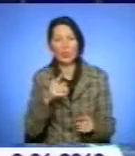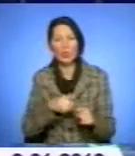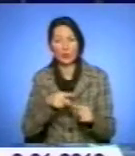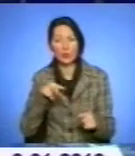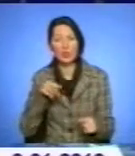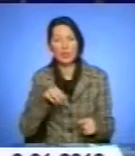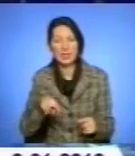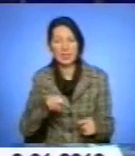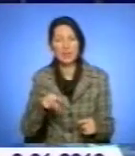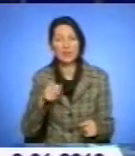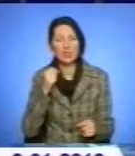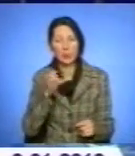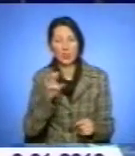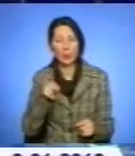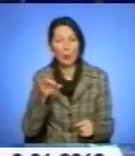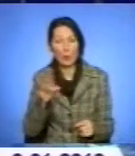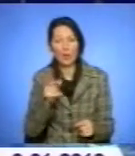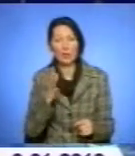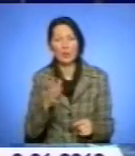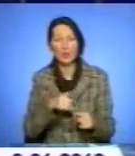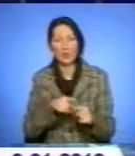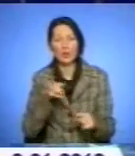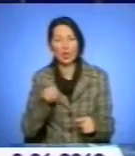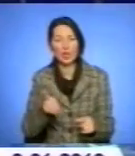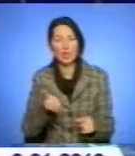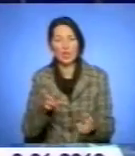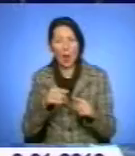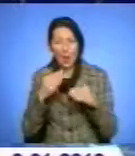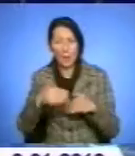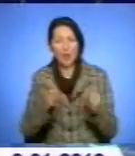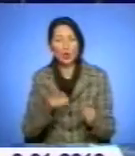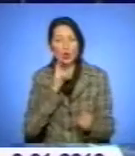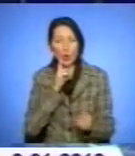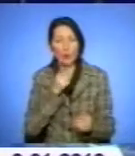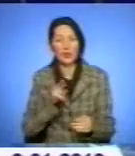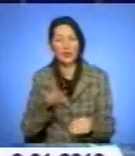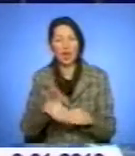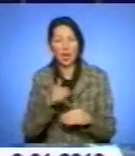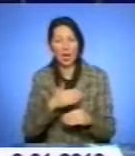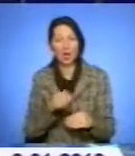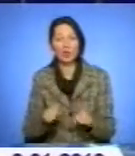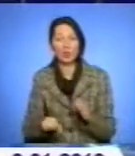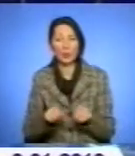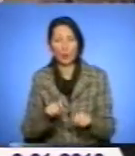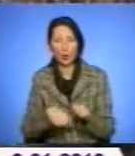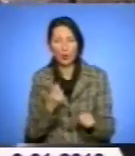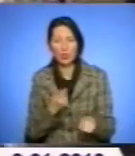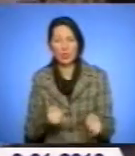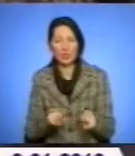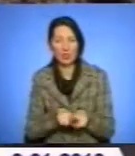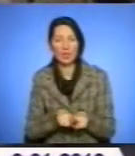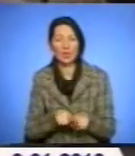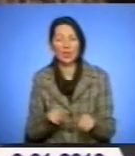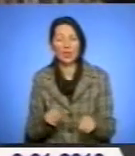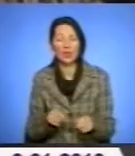понад 5,5 тисяч пачок тютюнових виробів. Як карають зловмисників за такі порушення, дивимось далі.